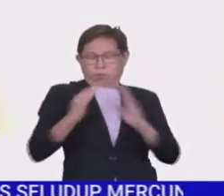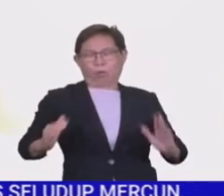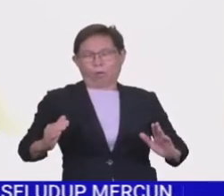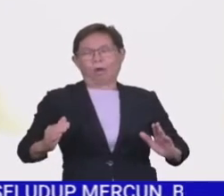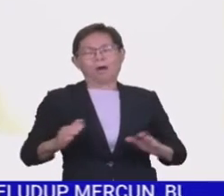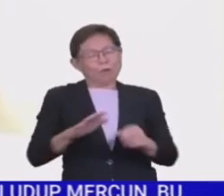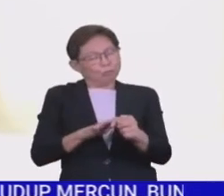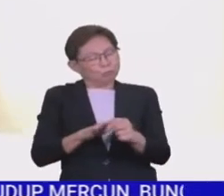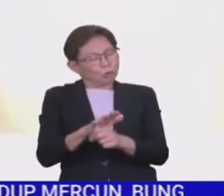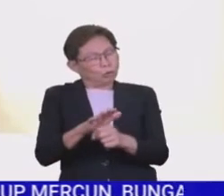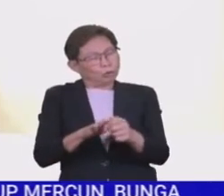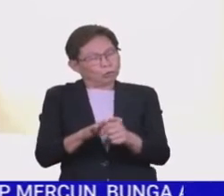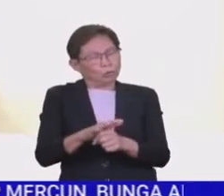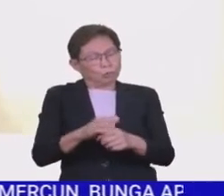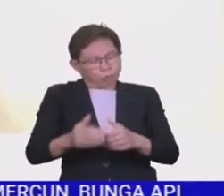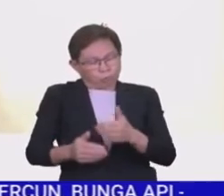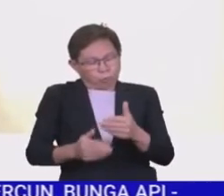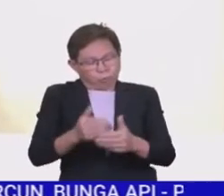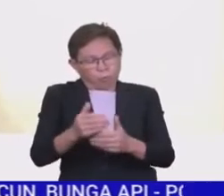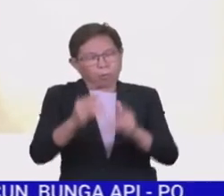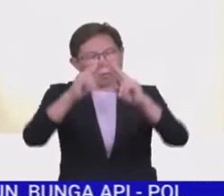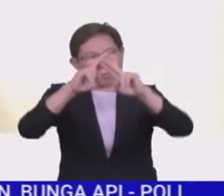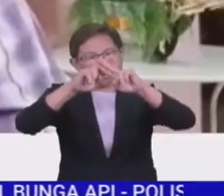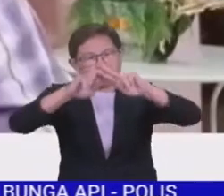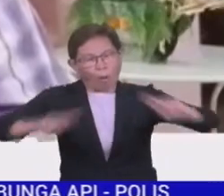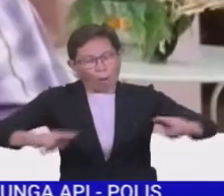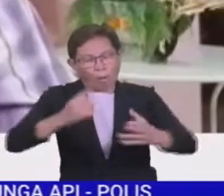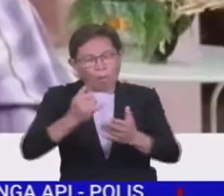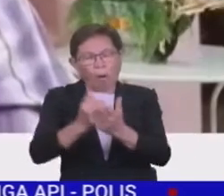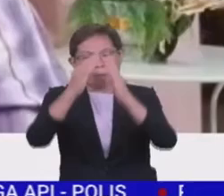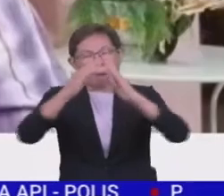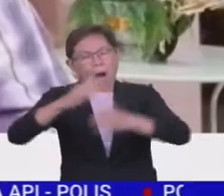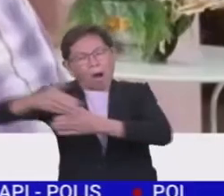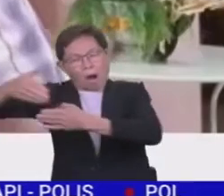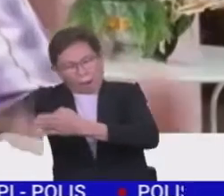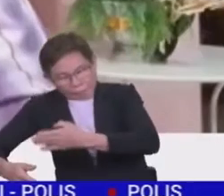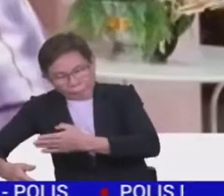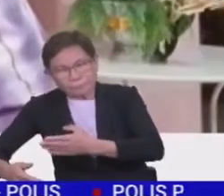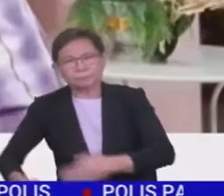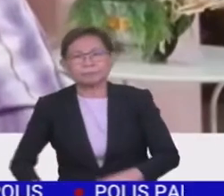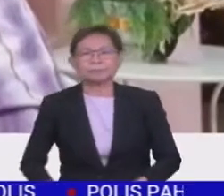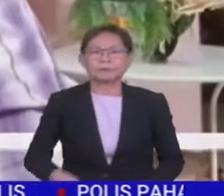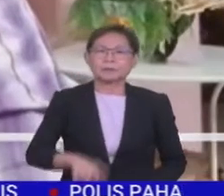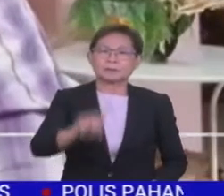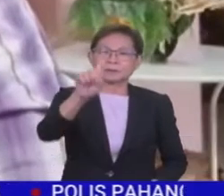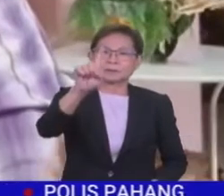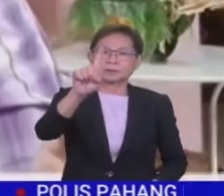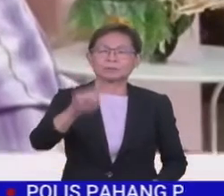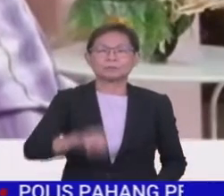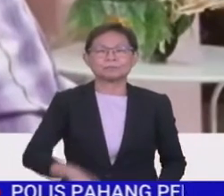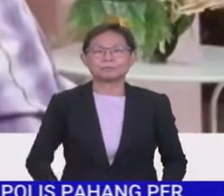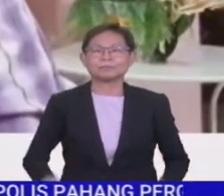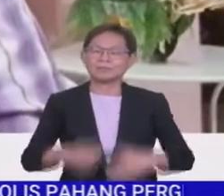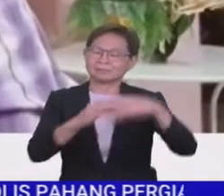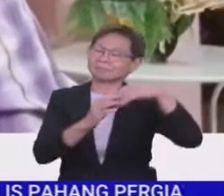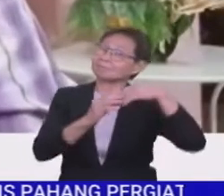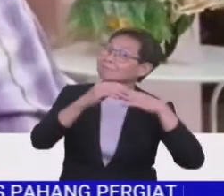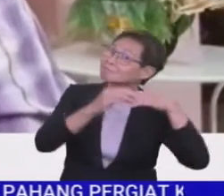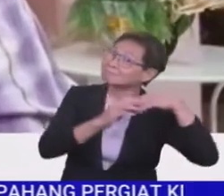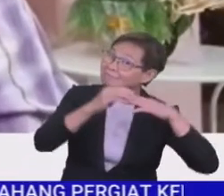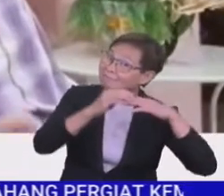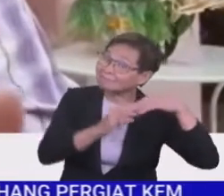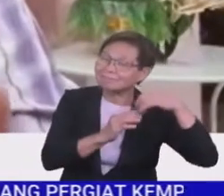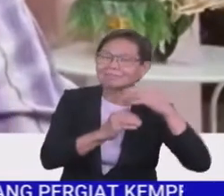ataupun lengkapkan proses kuarantin tersebut. Jadi ini adalah satu kelonggaran